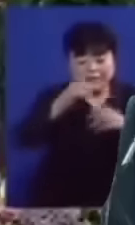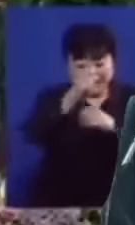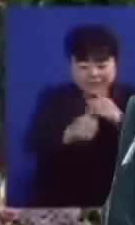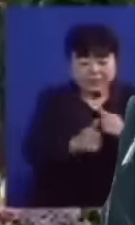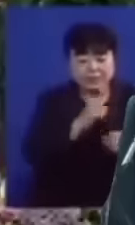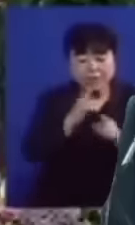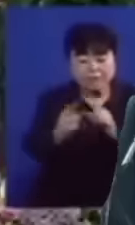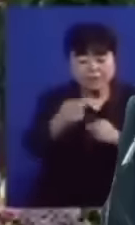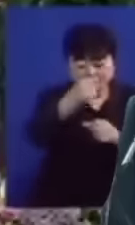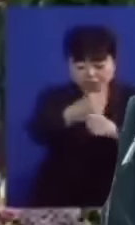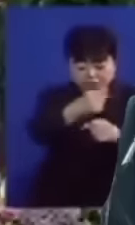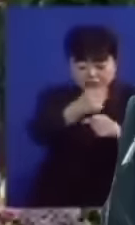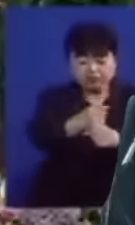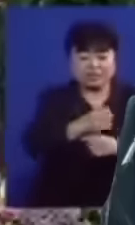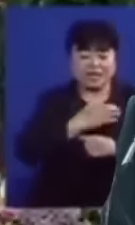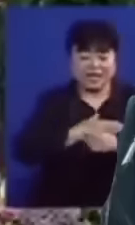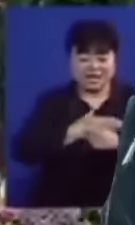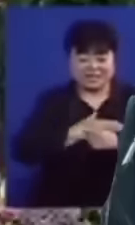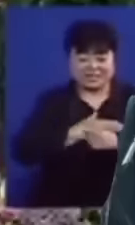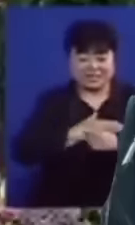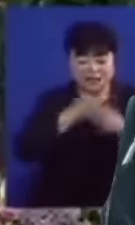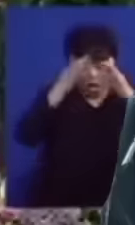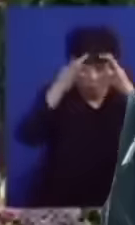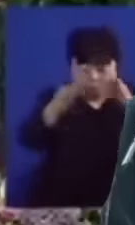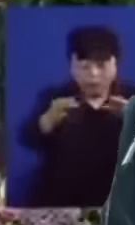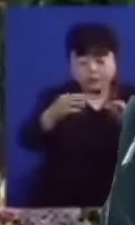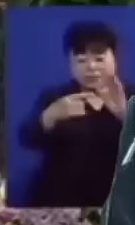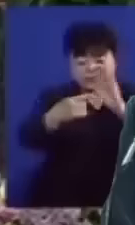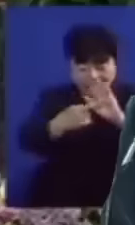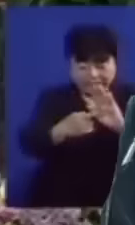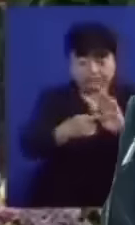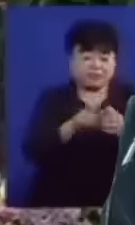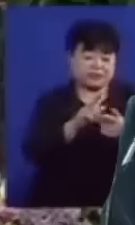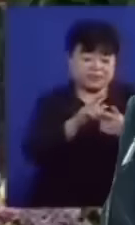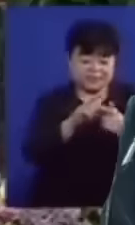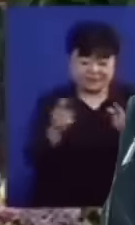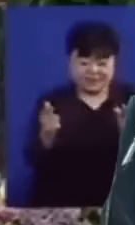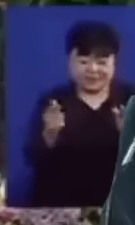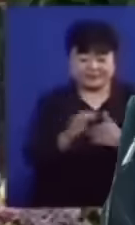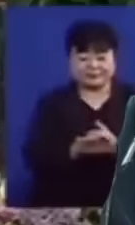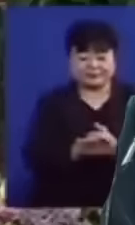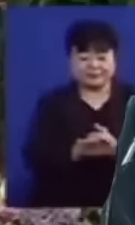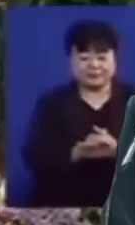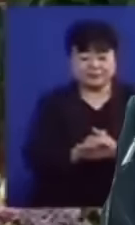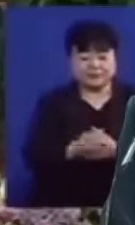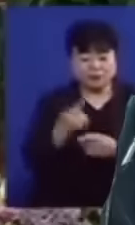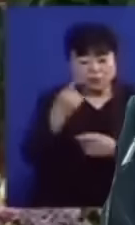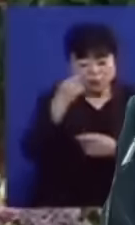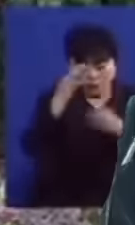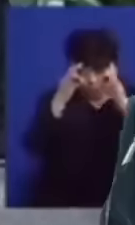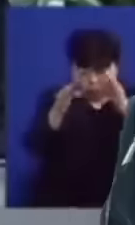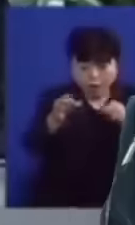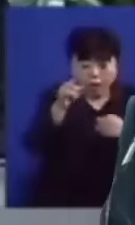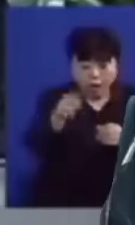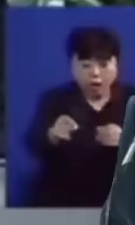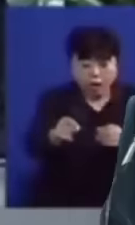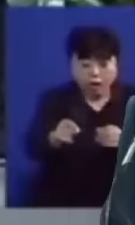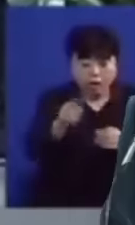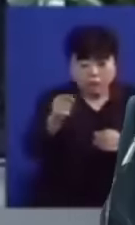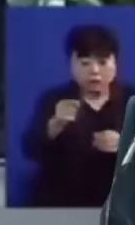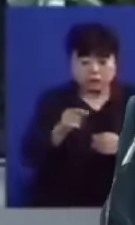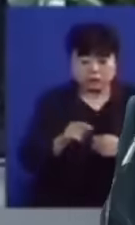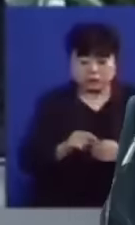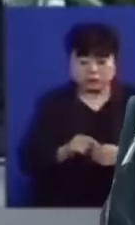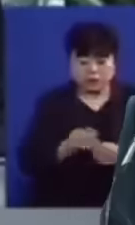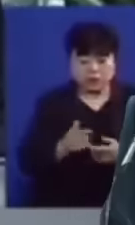하나님의 말씀으로 지어진 일을 우리가 아나니 보이는 것은 나타난 것으로 말미암아 된 것이 아니라, 눈에 보이는 것은 그 자체가 그렇게